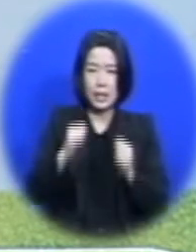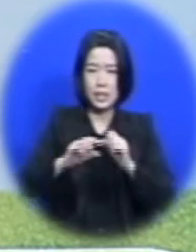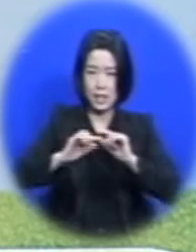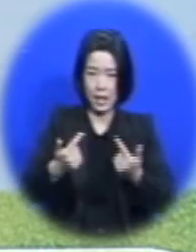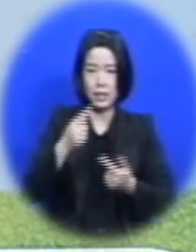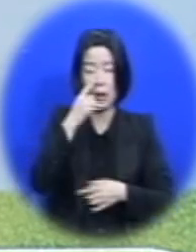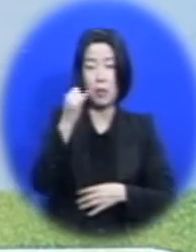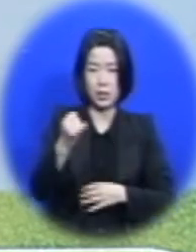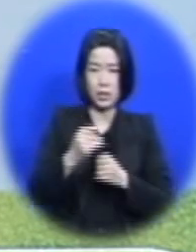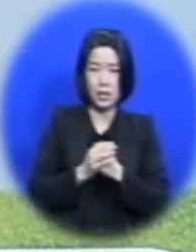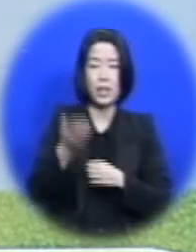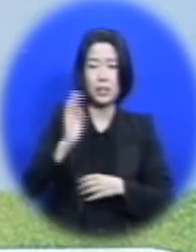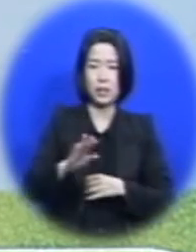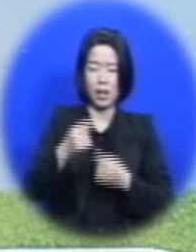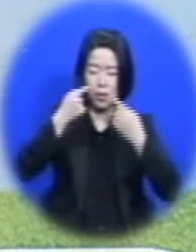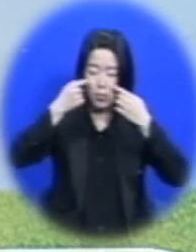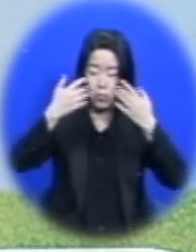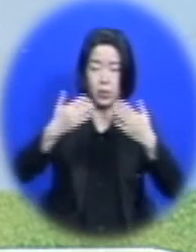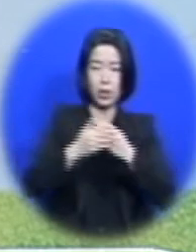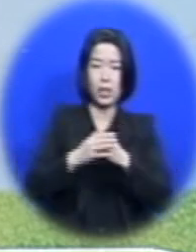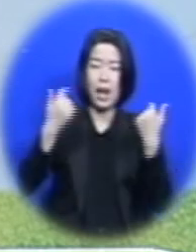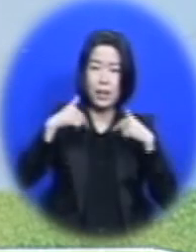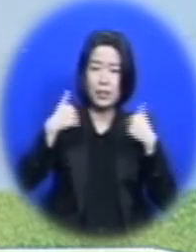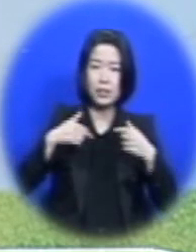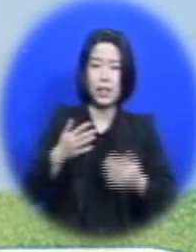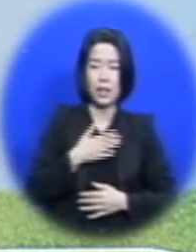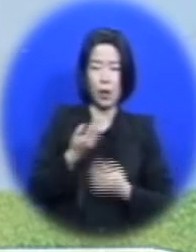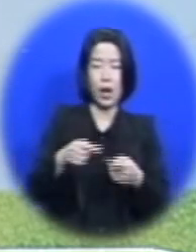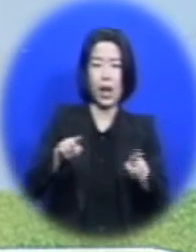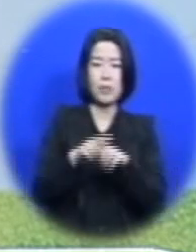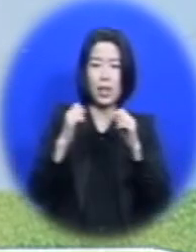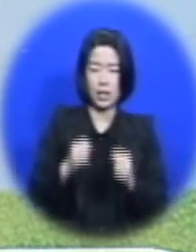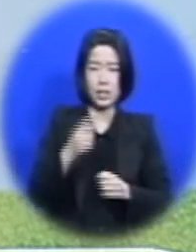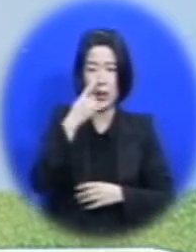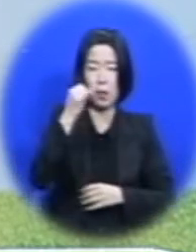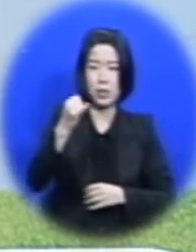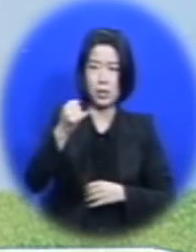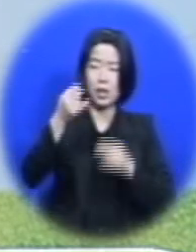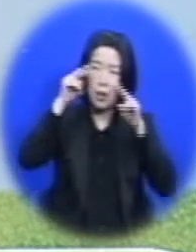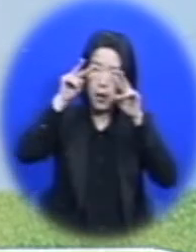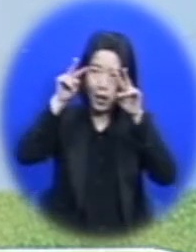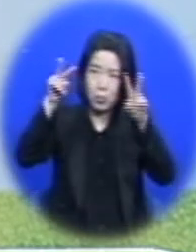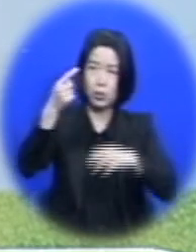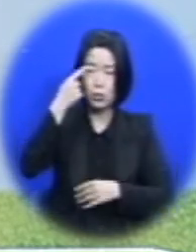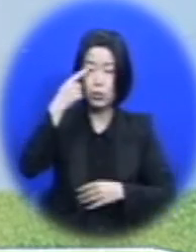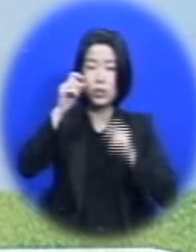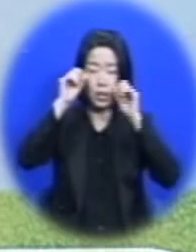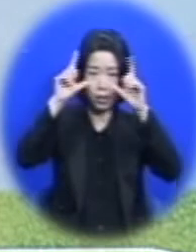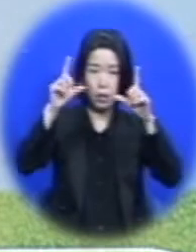어머님 그러나 부 팽이 늘 나와 같이 계신 어머님 으로 이렇게 바라보는 눈을 열어주셔서